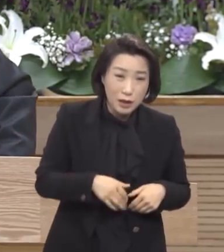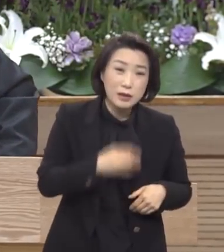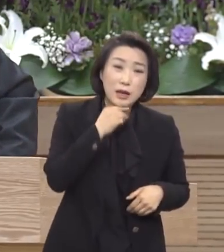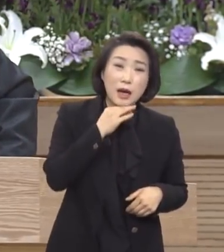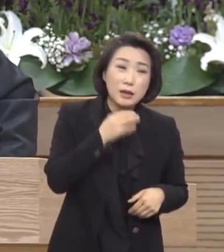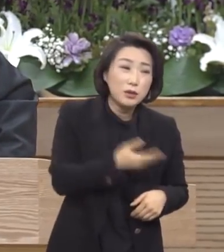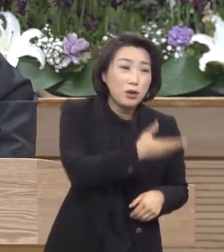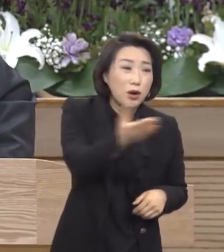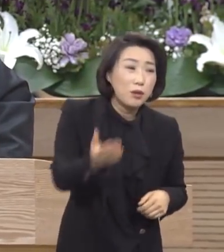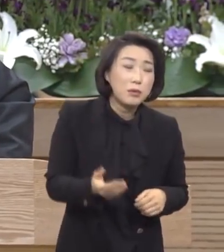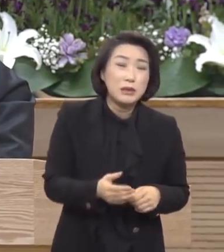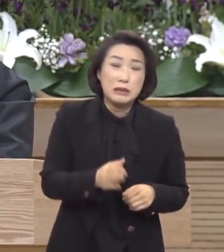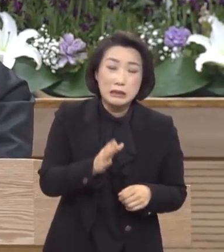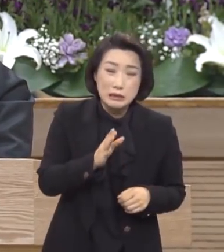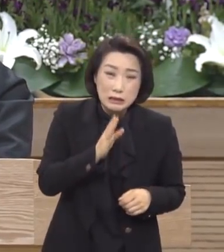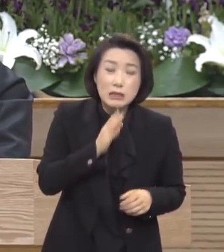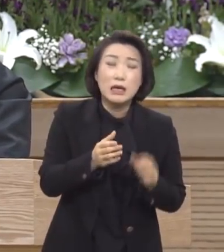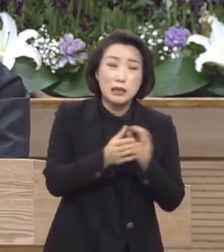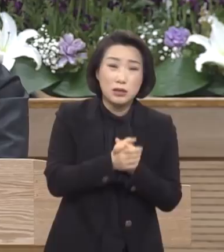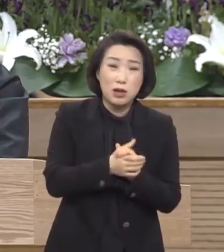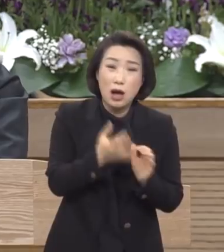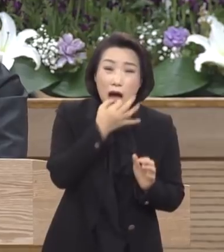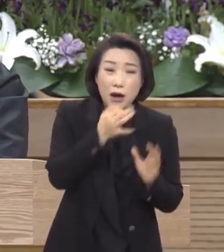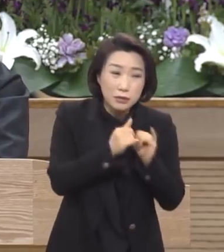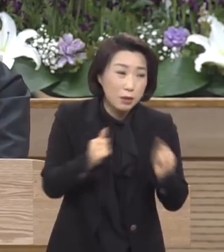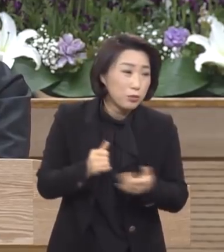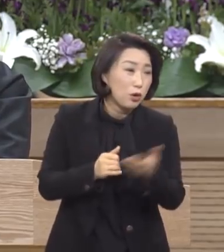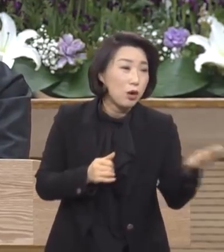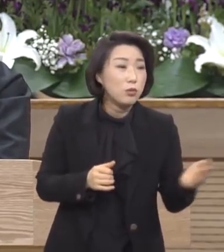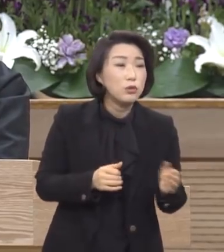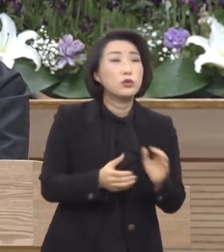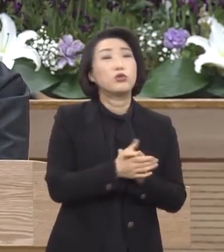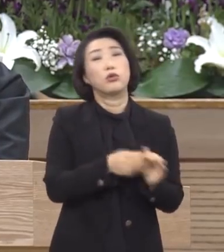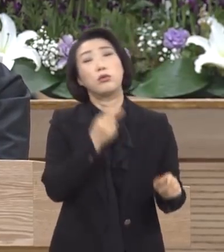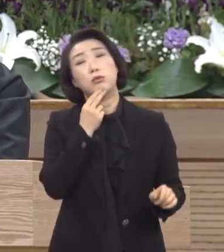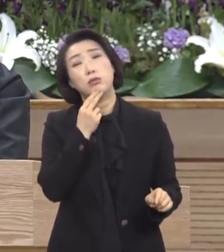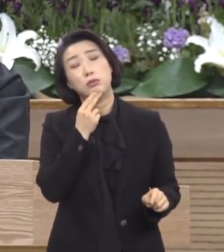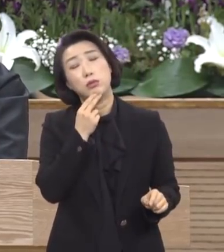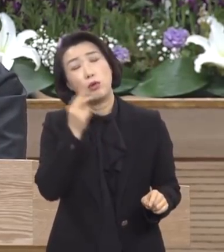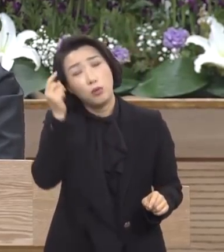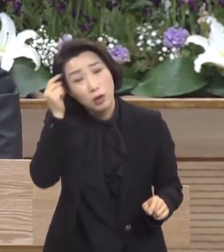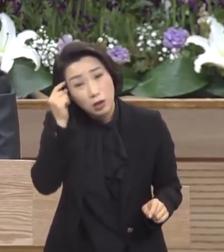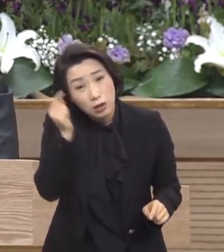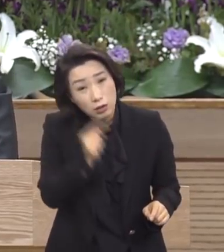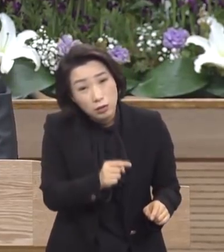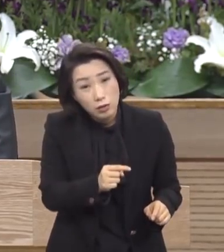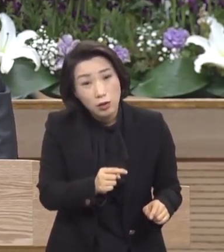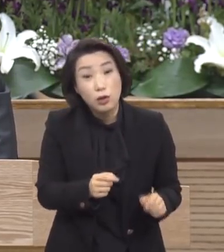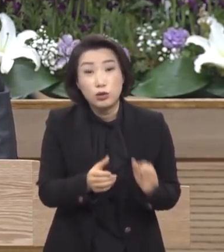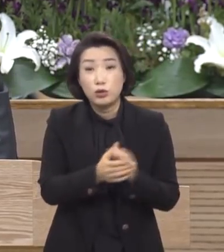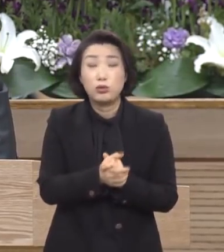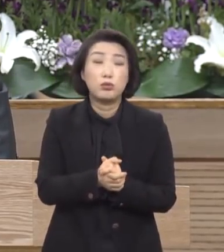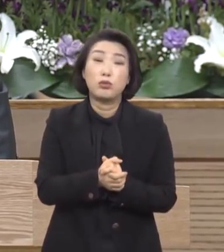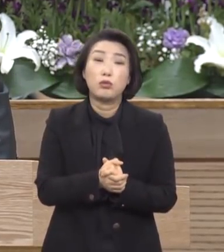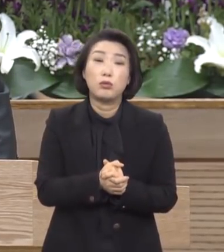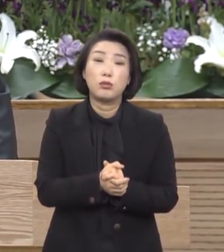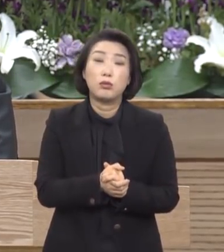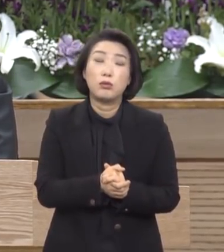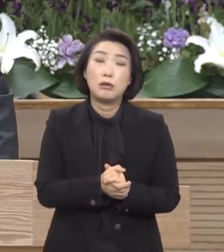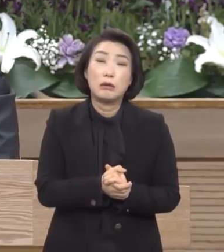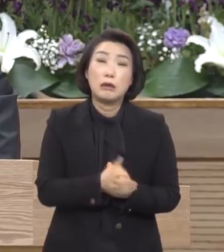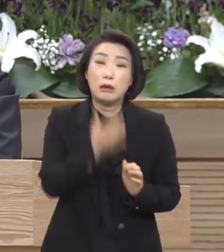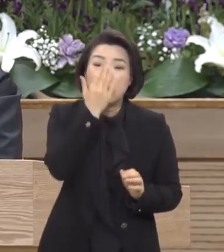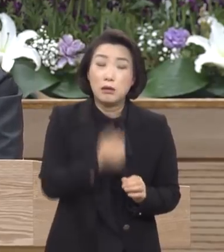있고 기도해야 할 종교계 인간들은 기도를 안 해. 왜 그럴까? 기도 못하게 하는